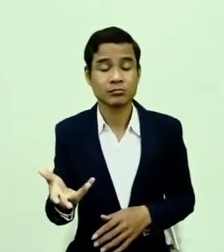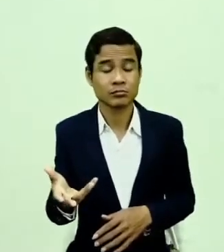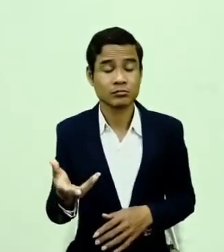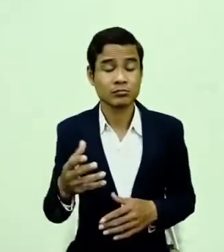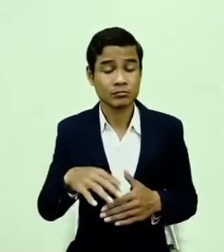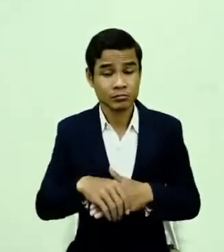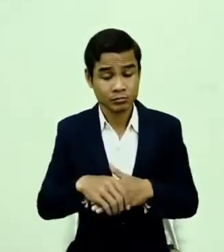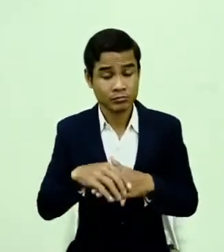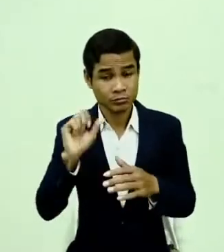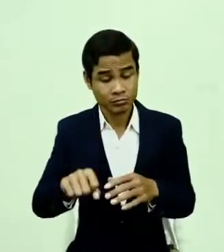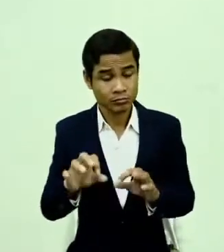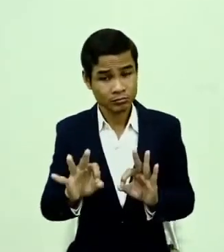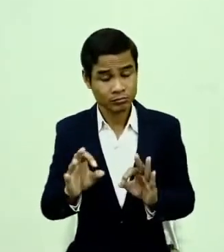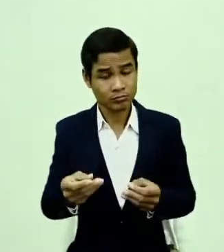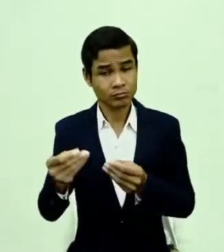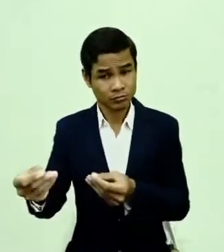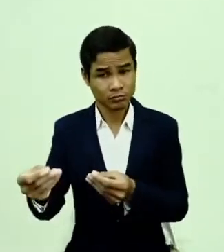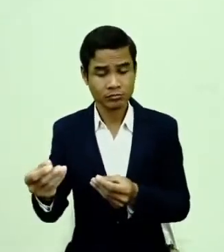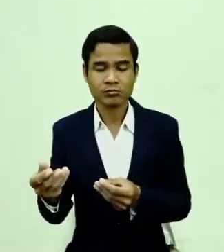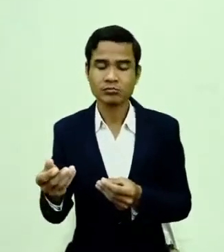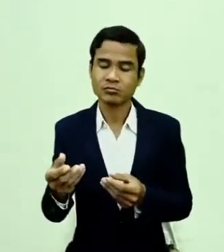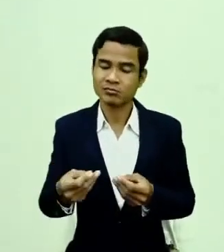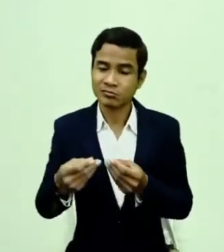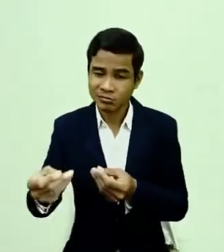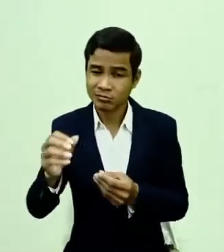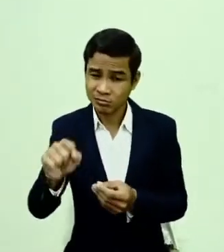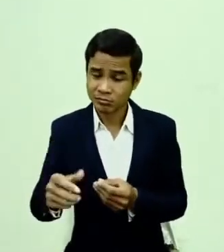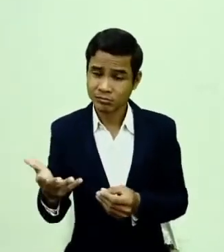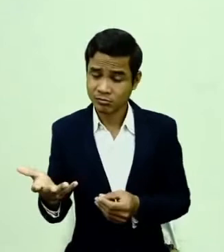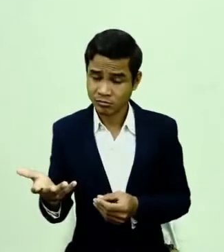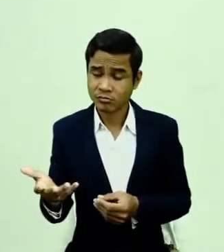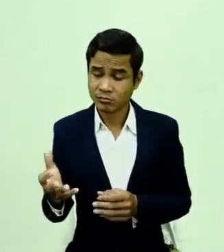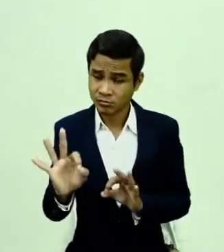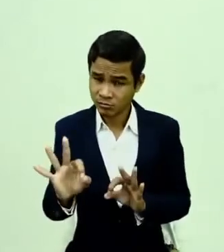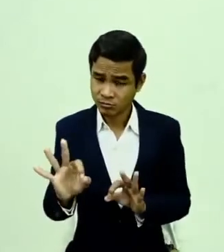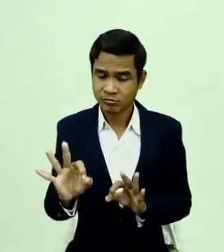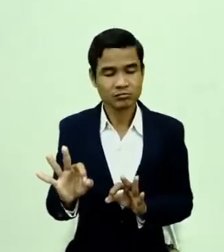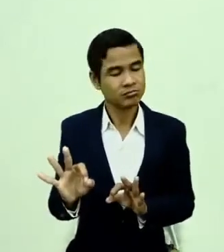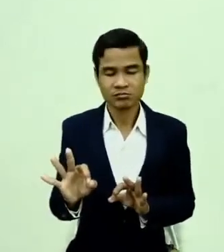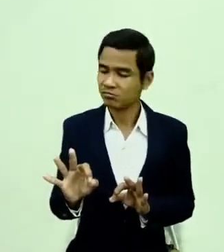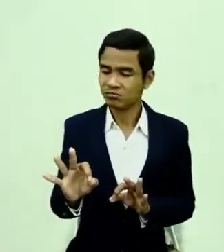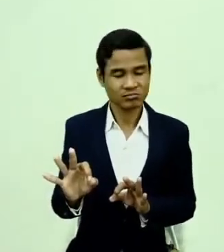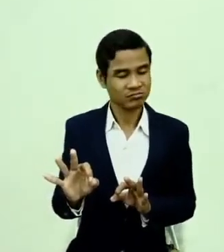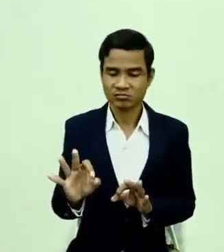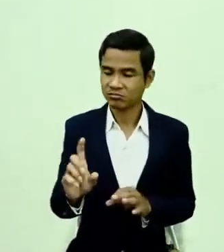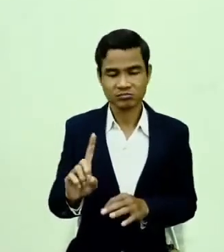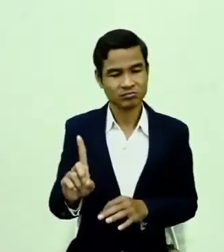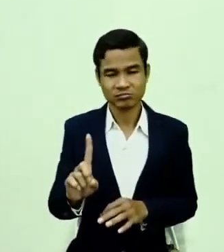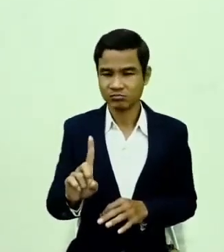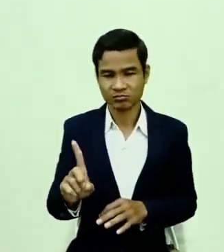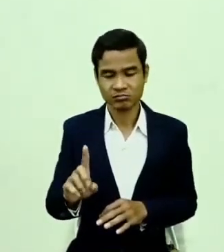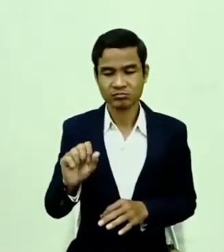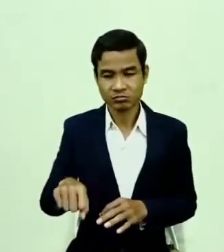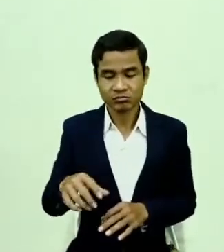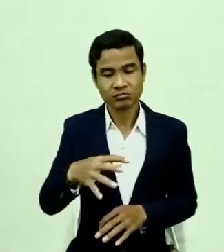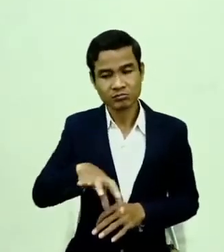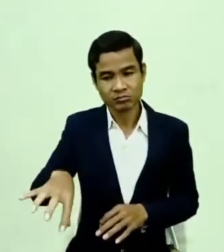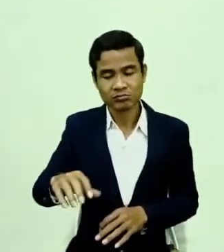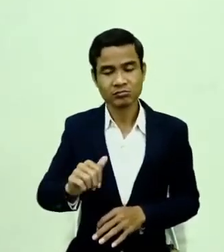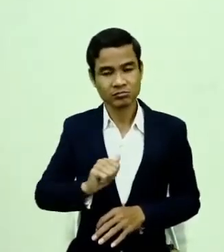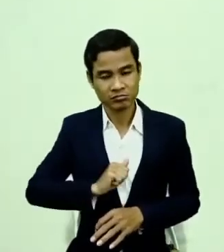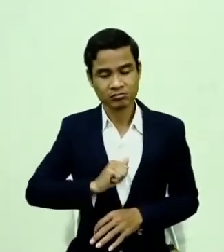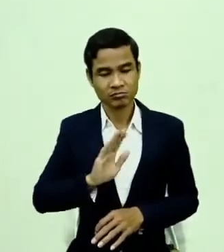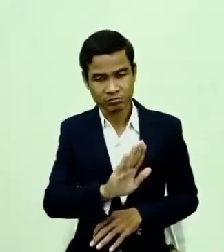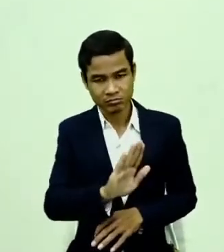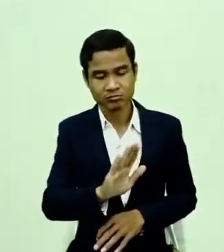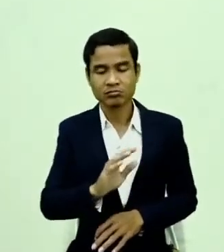phụ mạ dân sọc chất ớt cái ao dương tế bà cót nà cứ cái ớt ao dương tế bị phụ ấy tọc ta nút cứ chia ca mà sứt phá